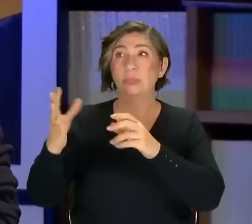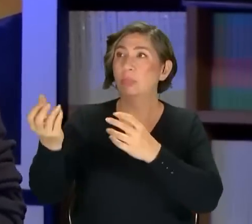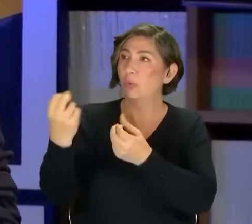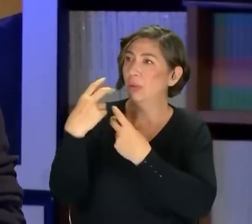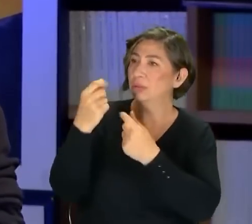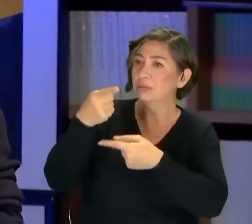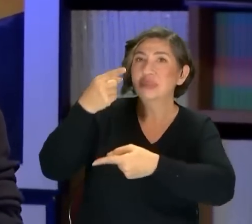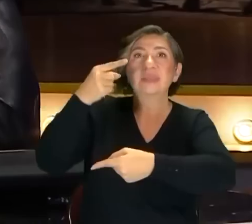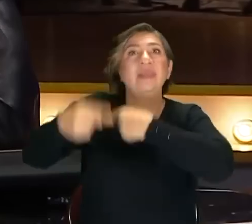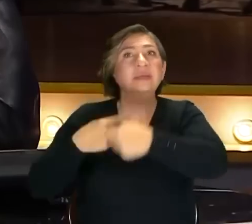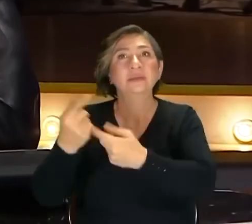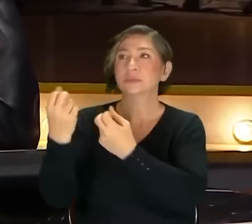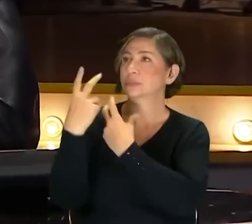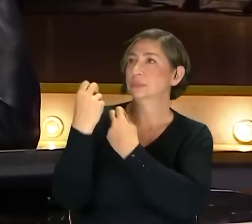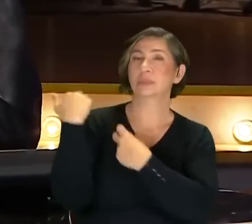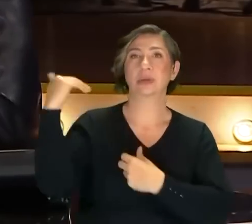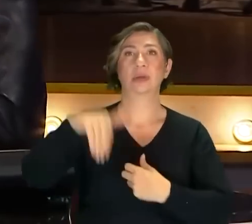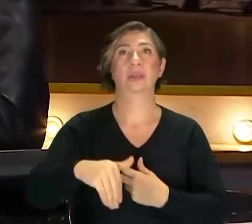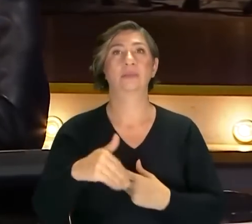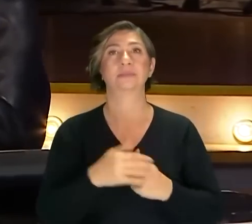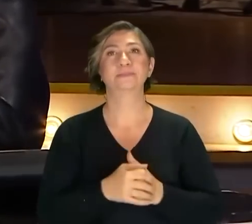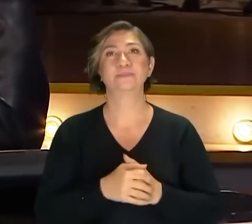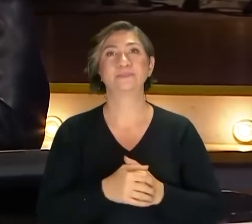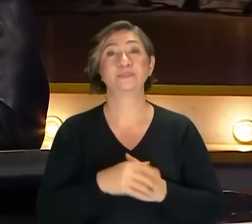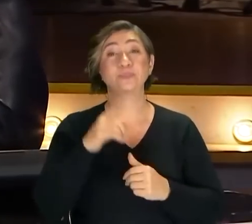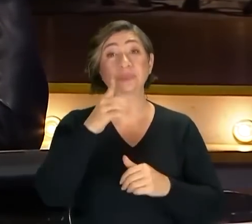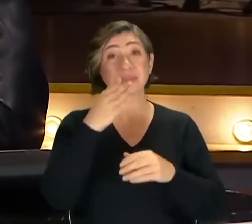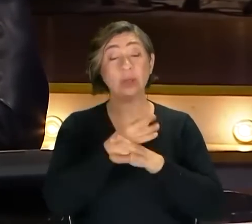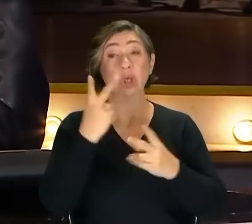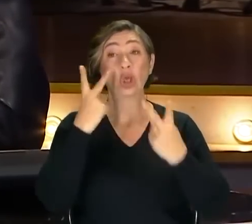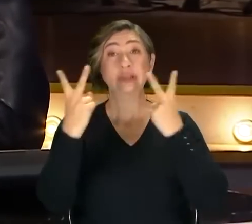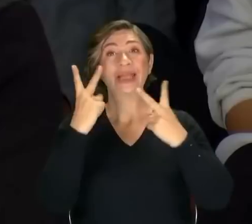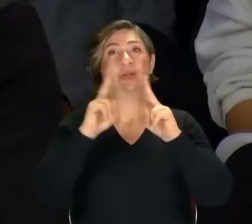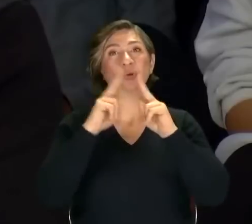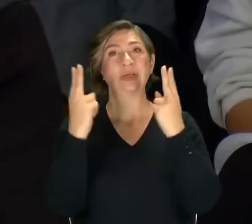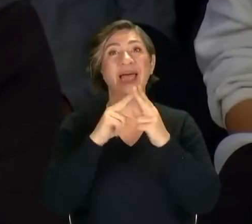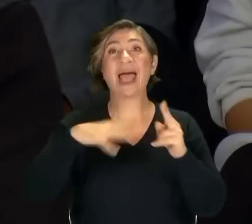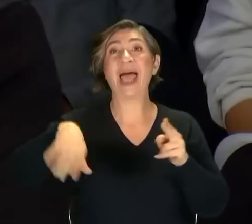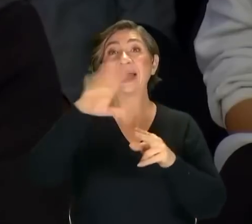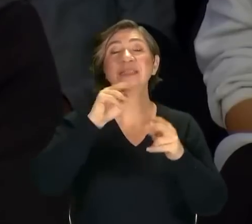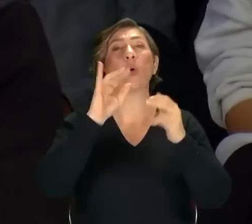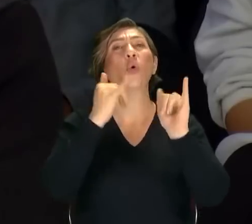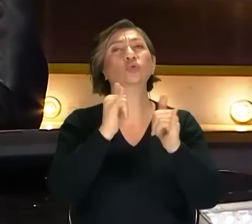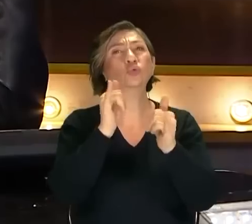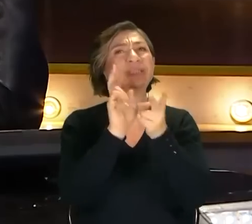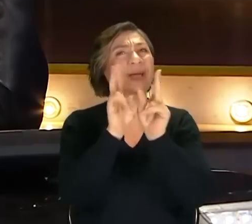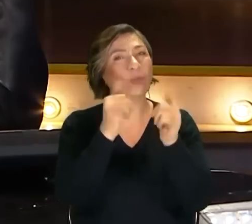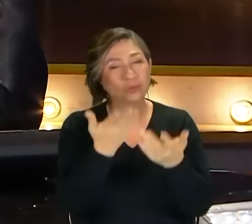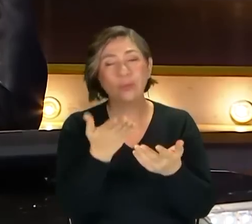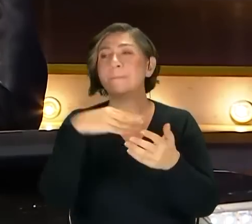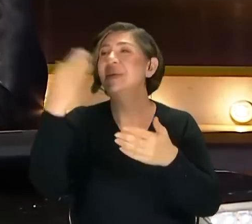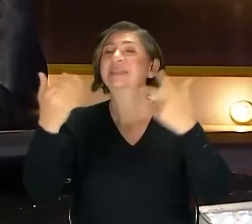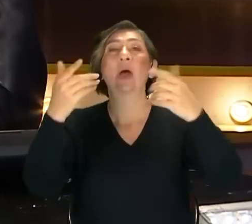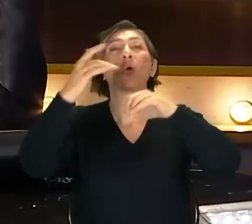öğrenip geldim. Vay be. Vallahi öyle oldu. Ne güzel ama bu aslında bütün gösteri dünyasından herkesi oyuncular için de değil mi?